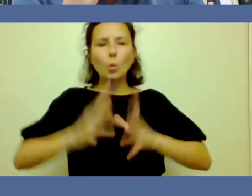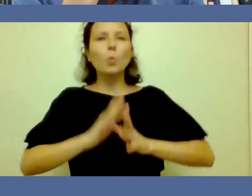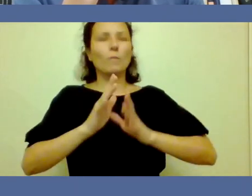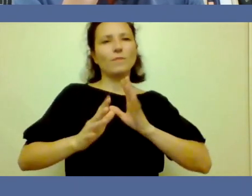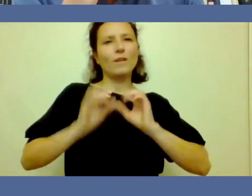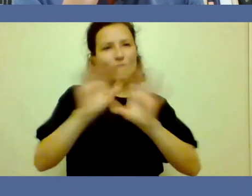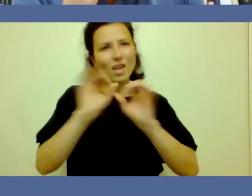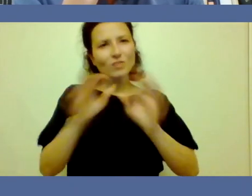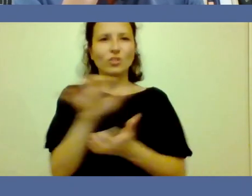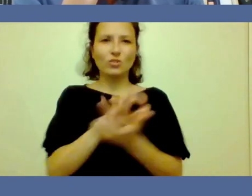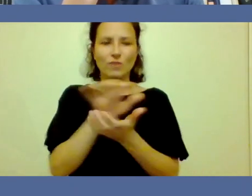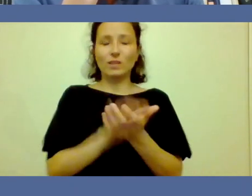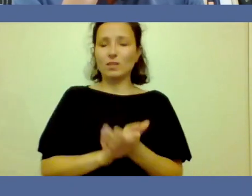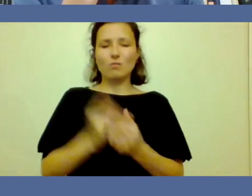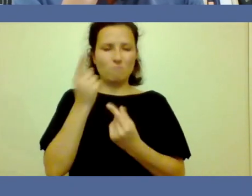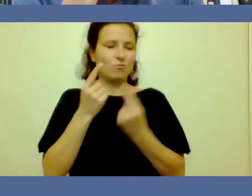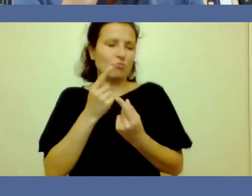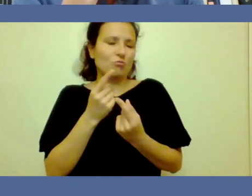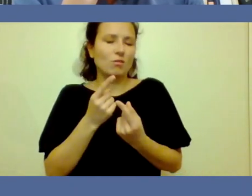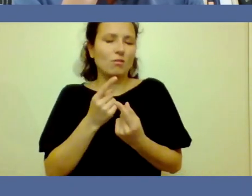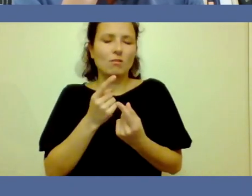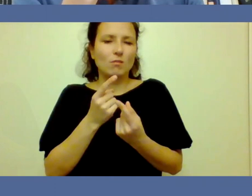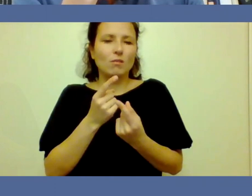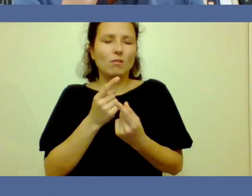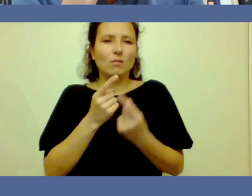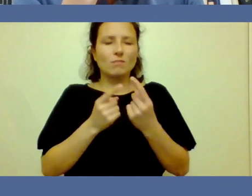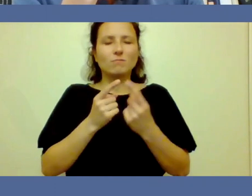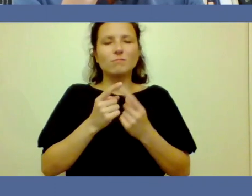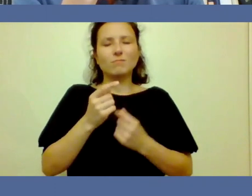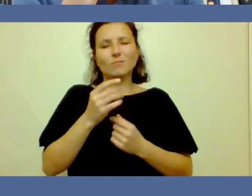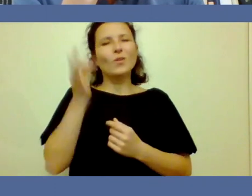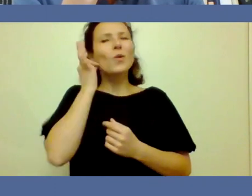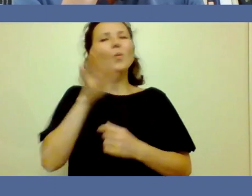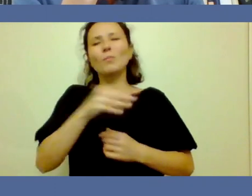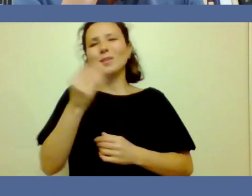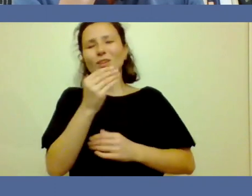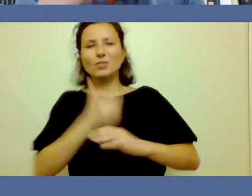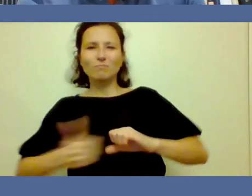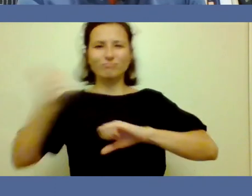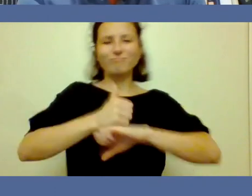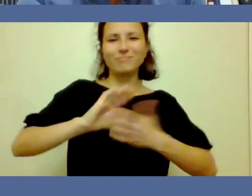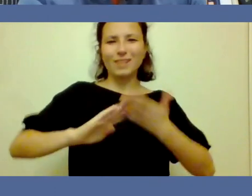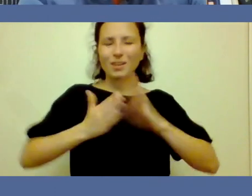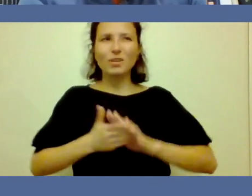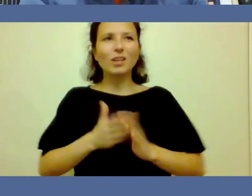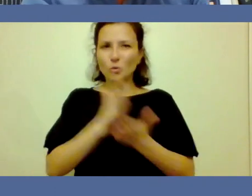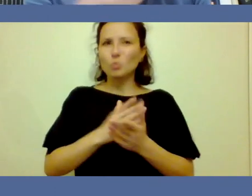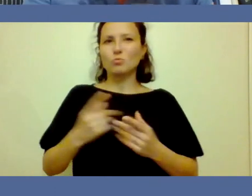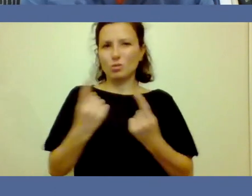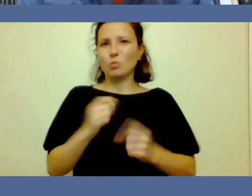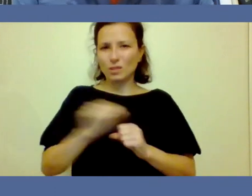że jak najbardziej, myślę, że kobiety jeszcze zdominują ten rynek i to już się dzieje. Ja już na moich oczach się to odbywa.